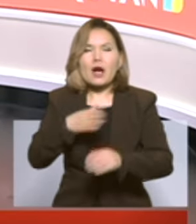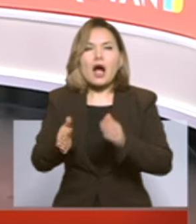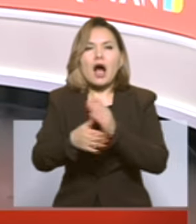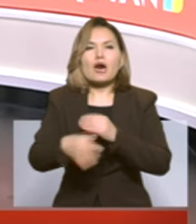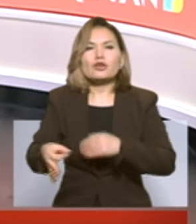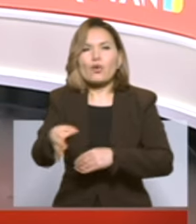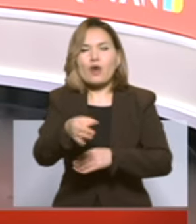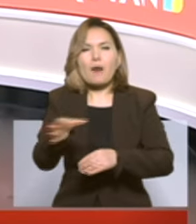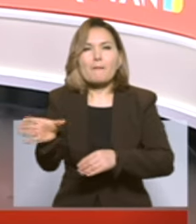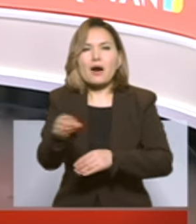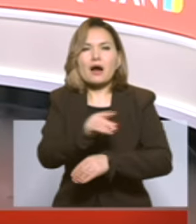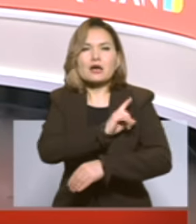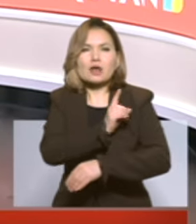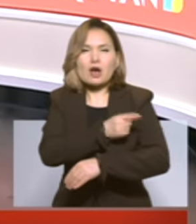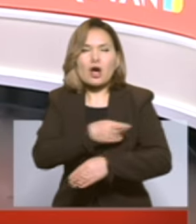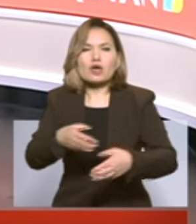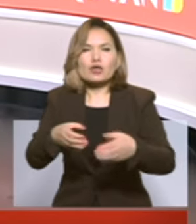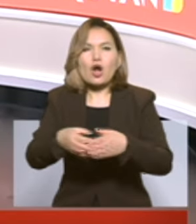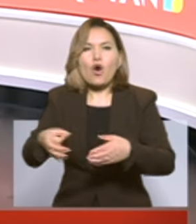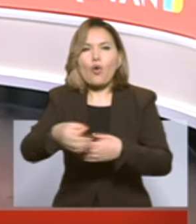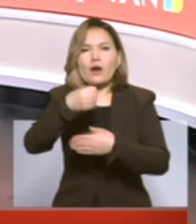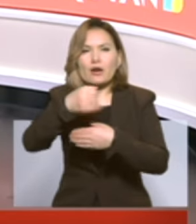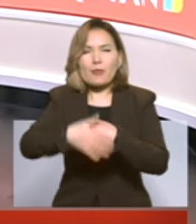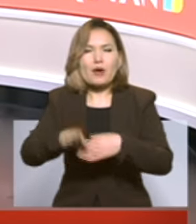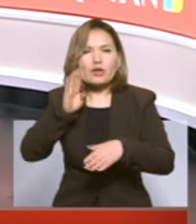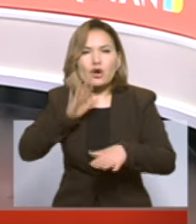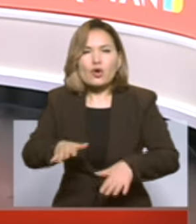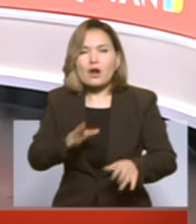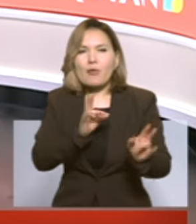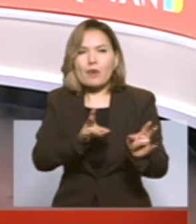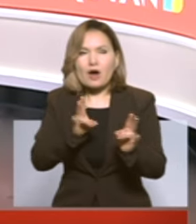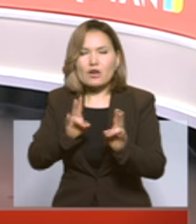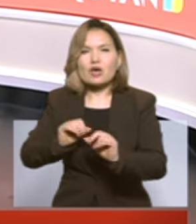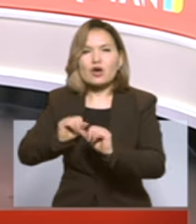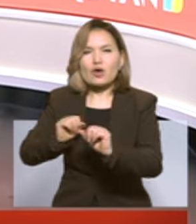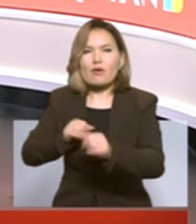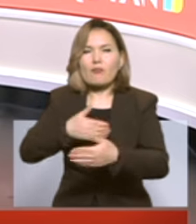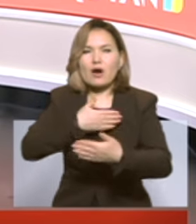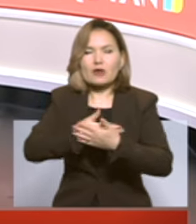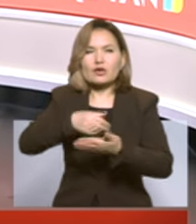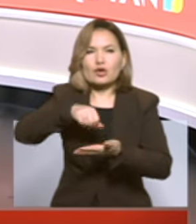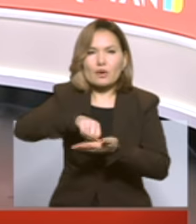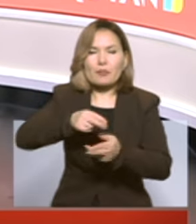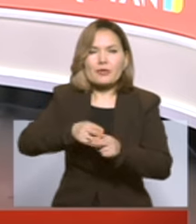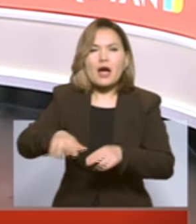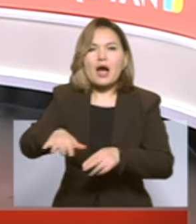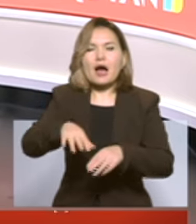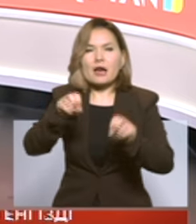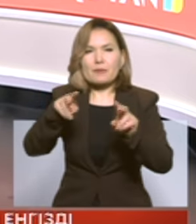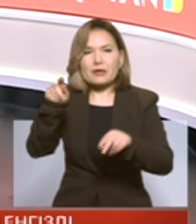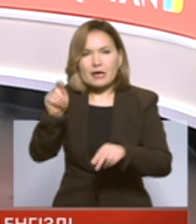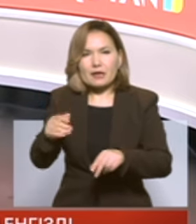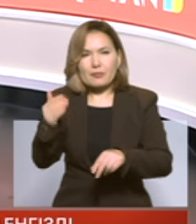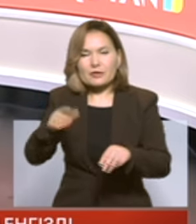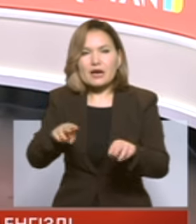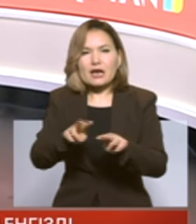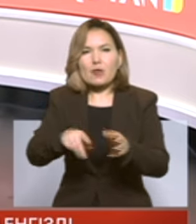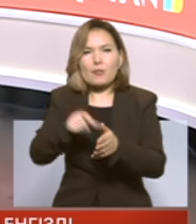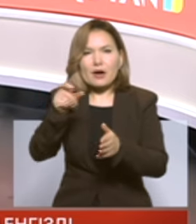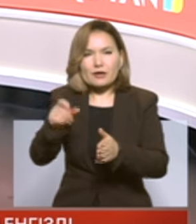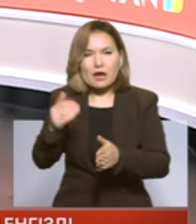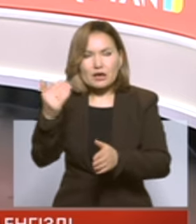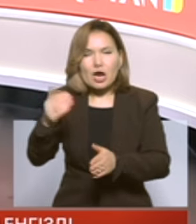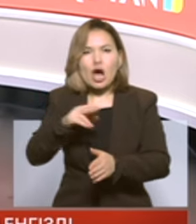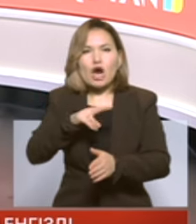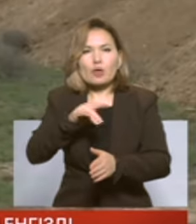Атырау облысындағы барлық күш облыс орталығын тасқын судан сақтап қалуға жұмылдырылып жатыр. Аймаққа арнайы барған сенат депутаты